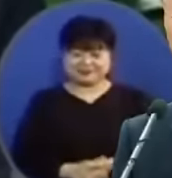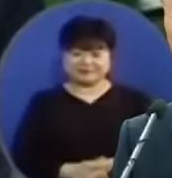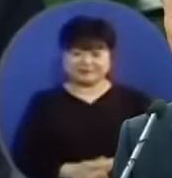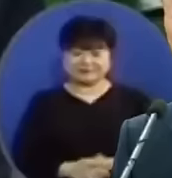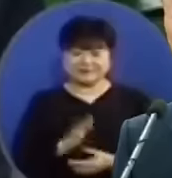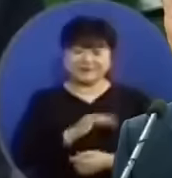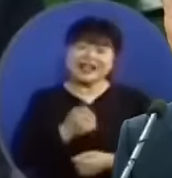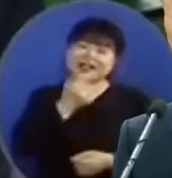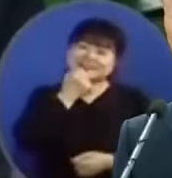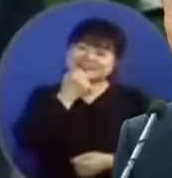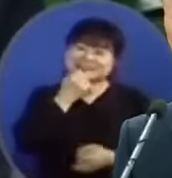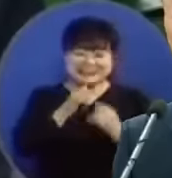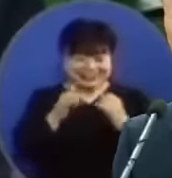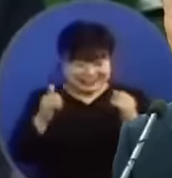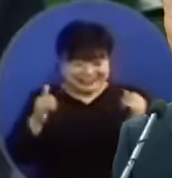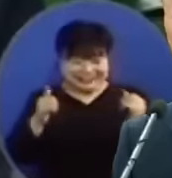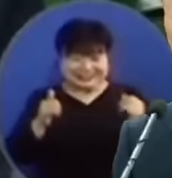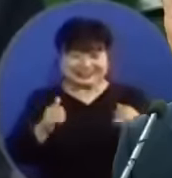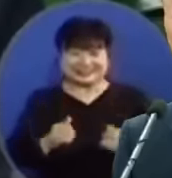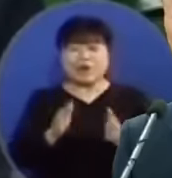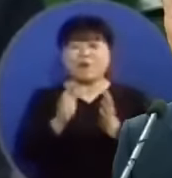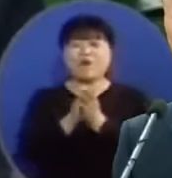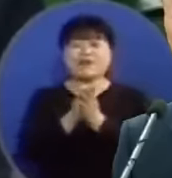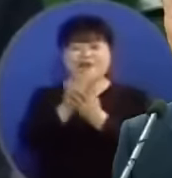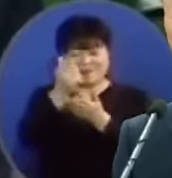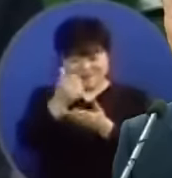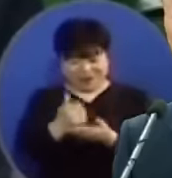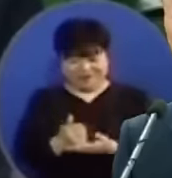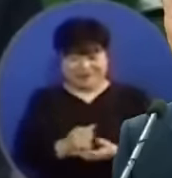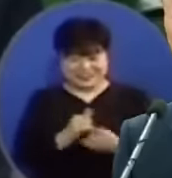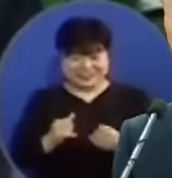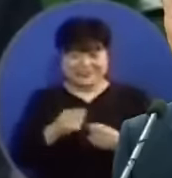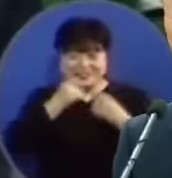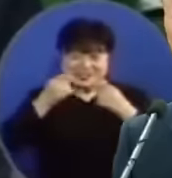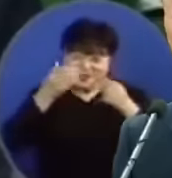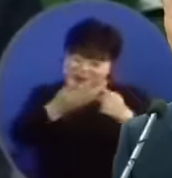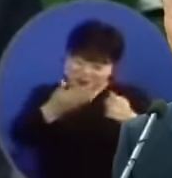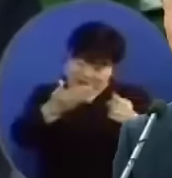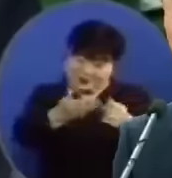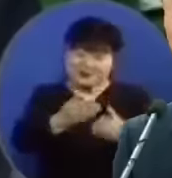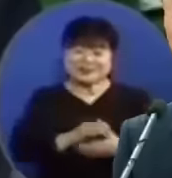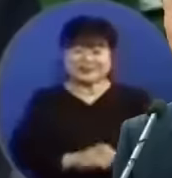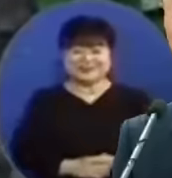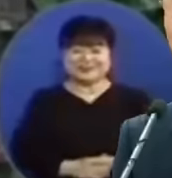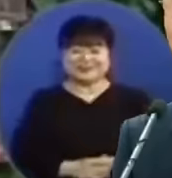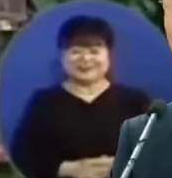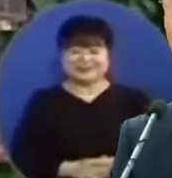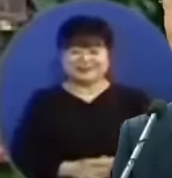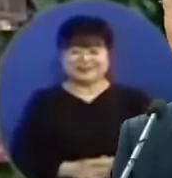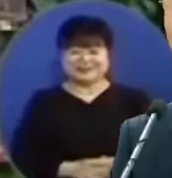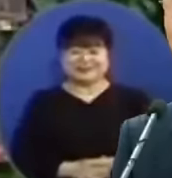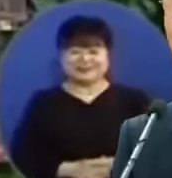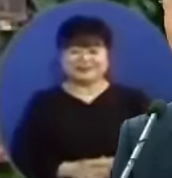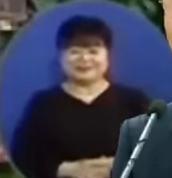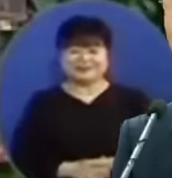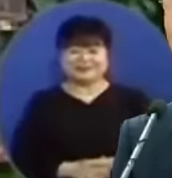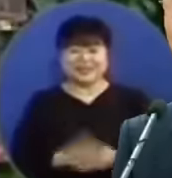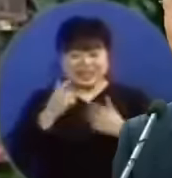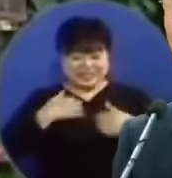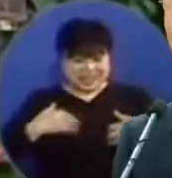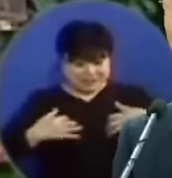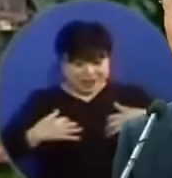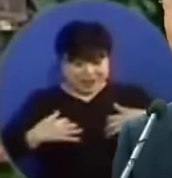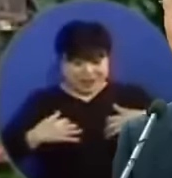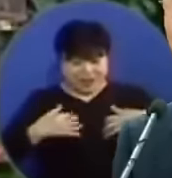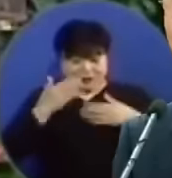잘 웃은 사람이 환영을 받고 사람들에게 즐거움을 주는 것입니다. 데살로니가전서 5장 16절처럼 항상